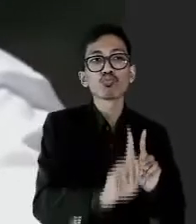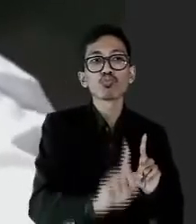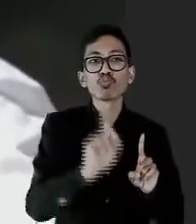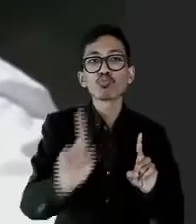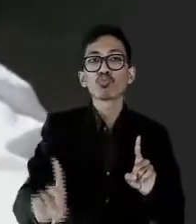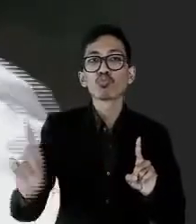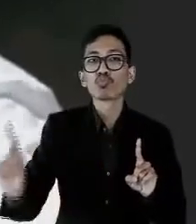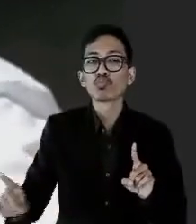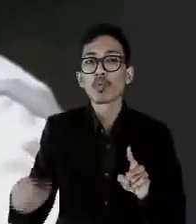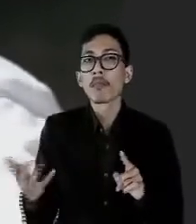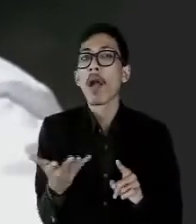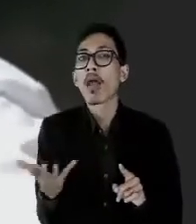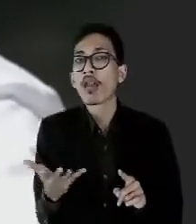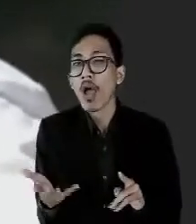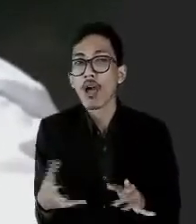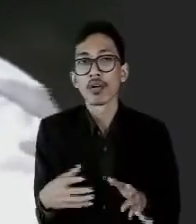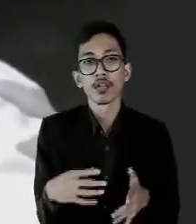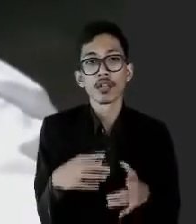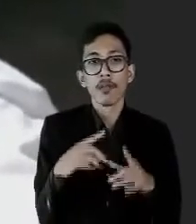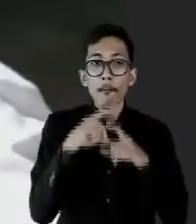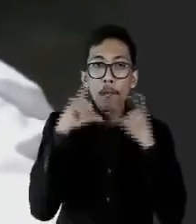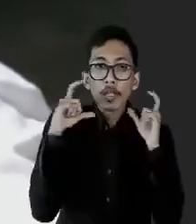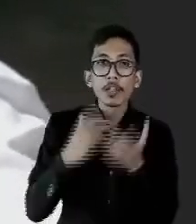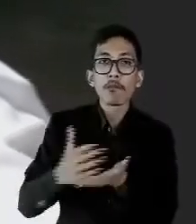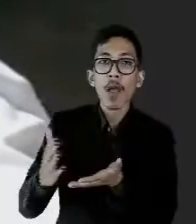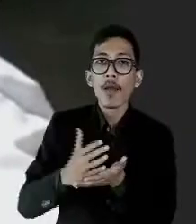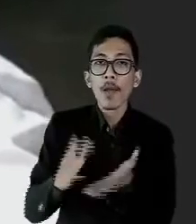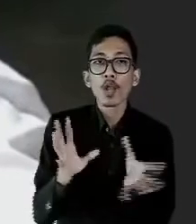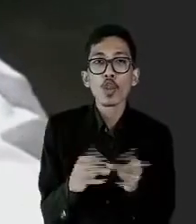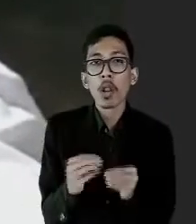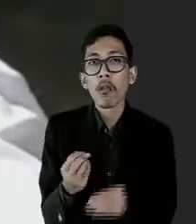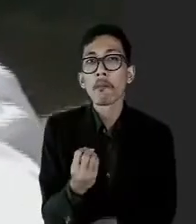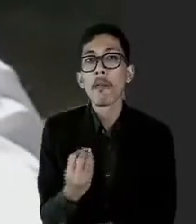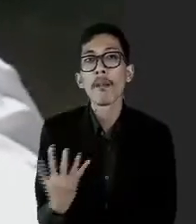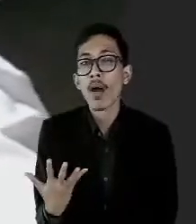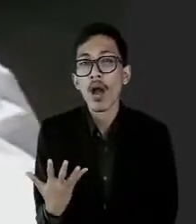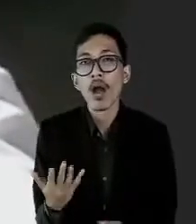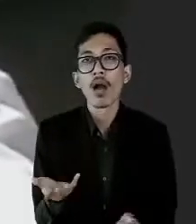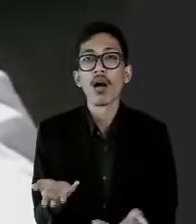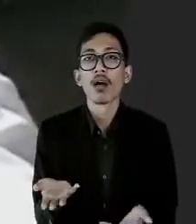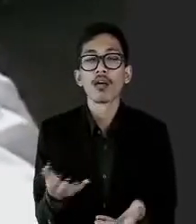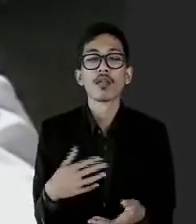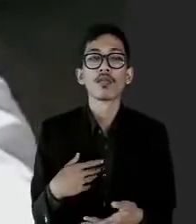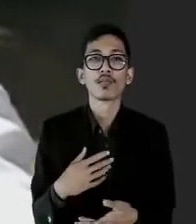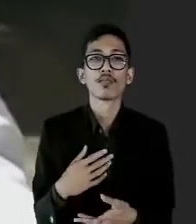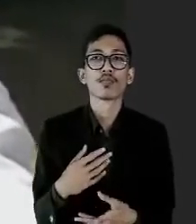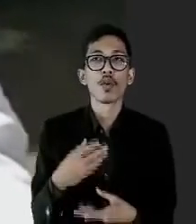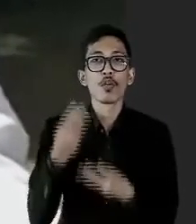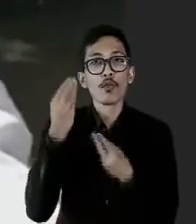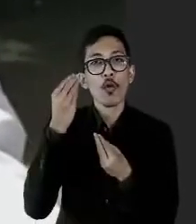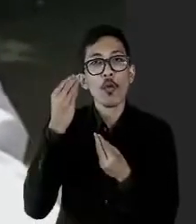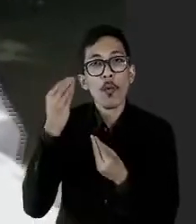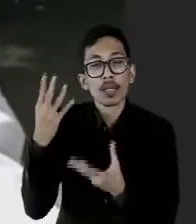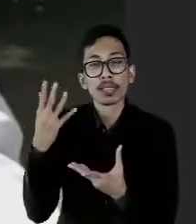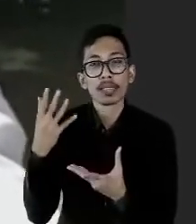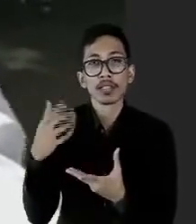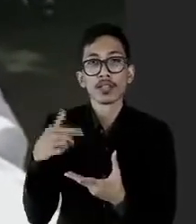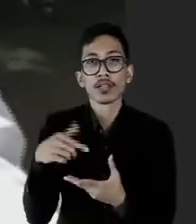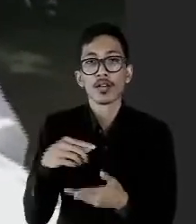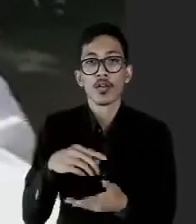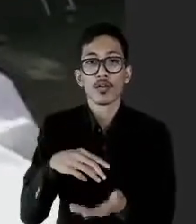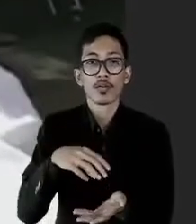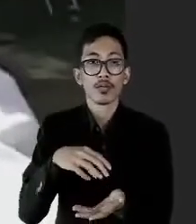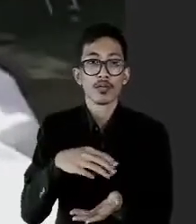sudah berapa ribu gitu ya masker yang udah dibagikan. Sama mungkin informasi sedikit Pak, kalau di kabupaten kita fokusnya